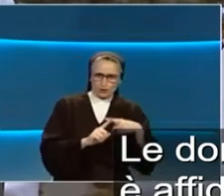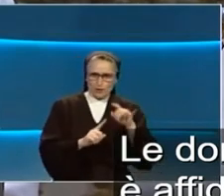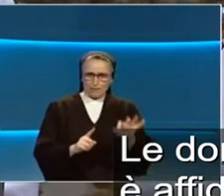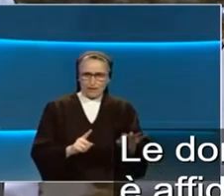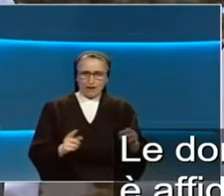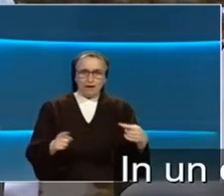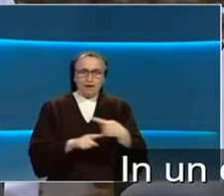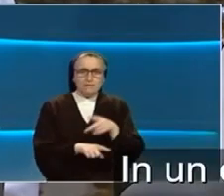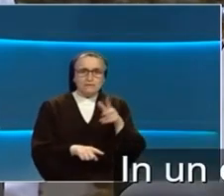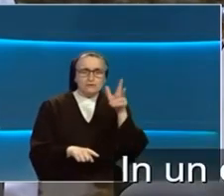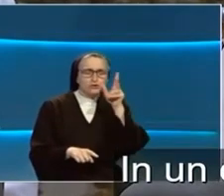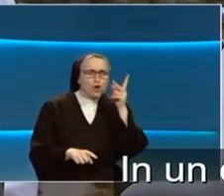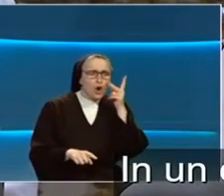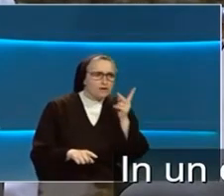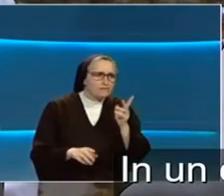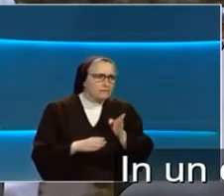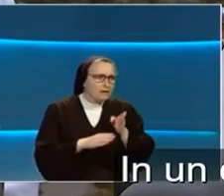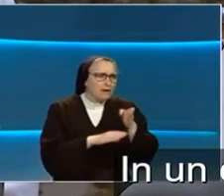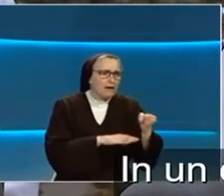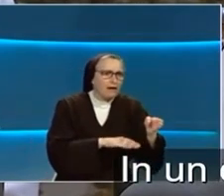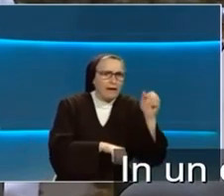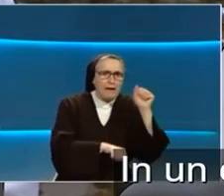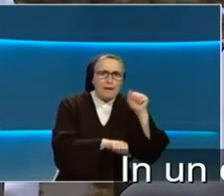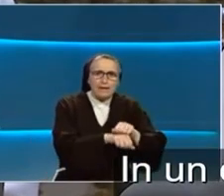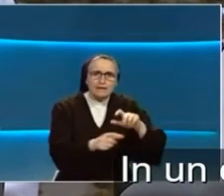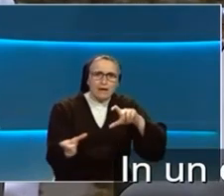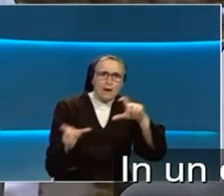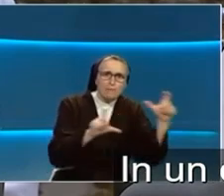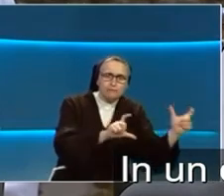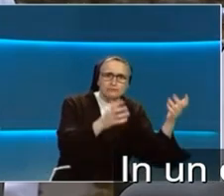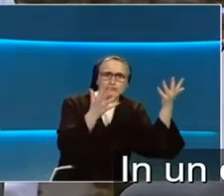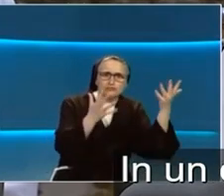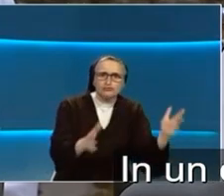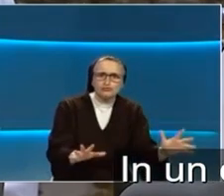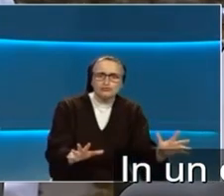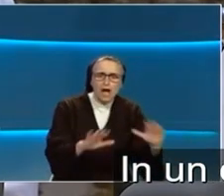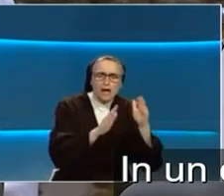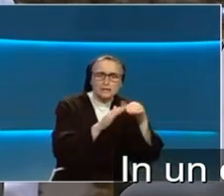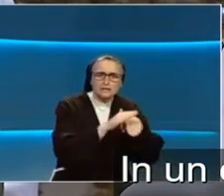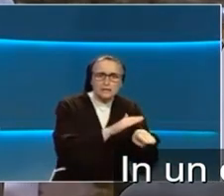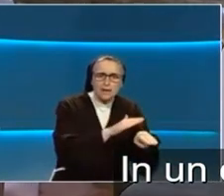질서정연하고 조용해야 할 그곳에서 여인들은,